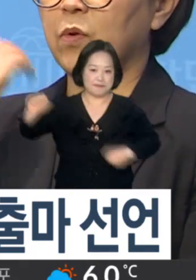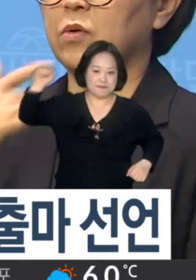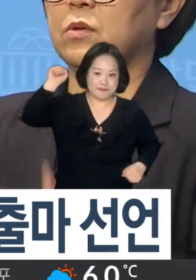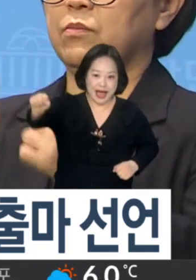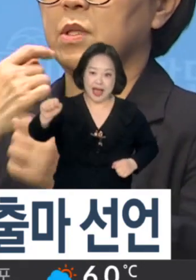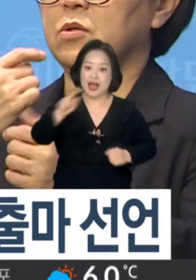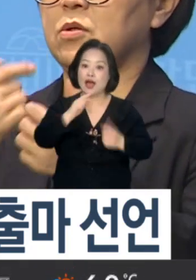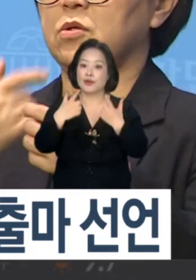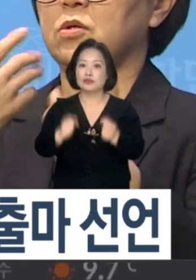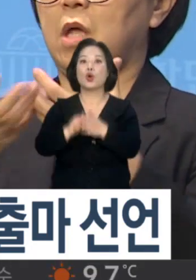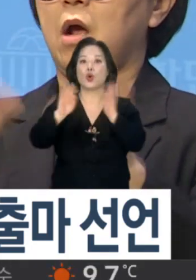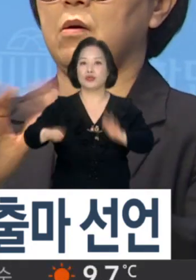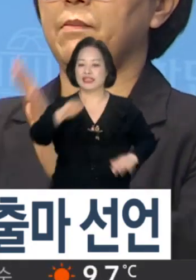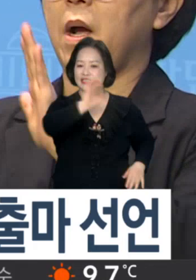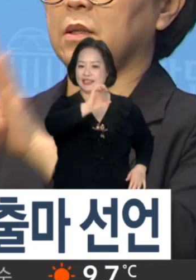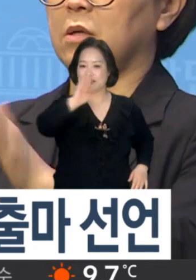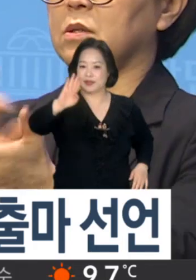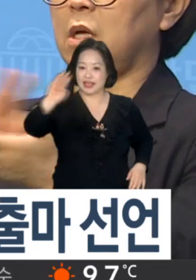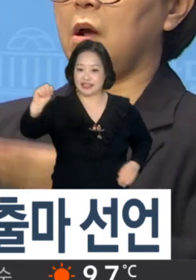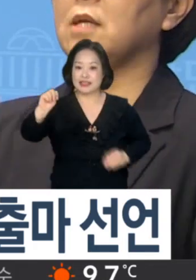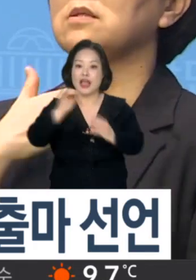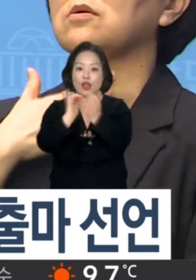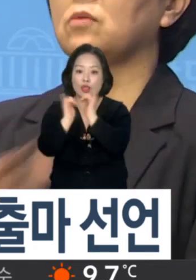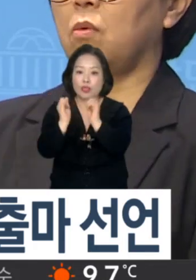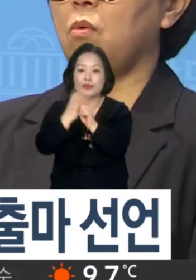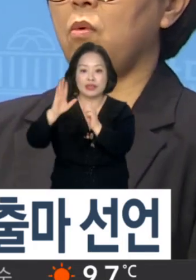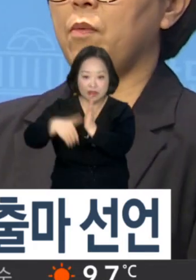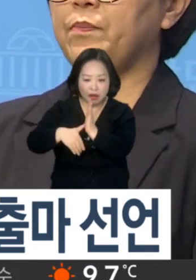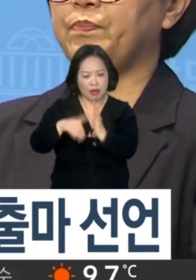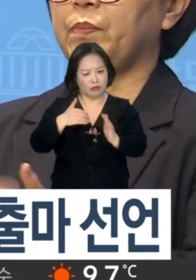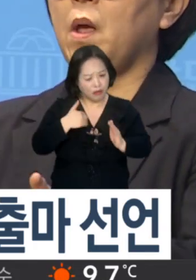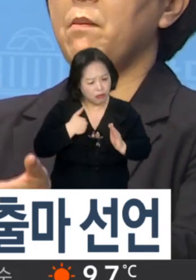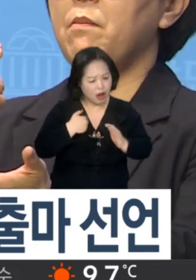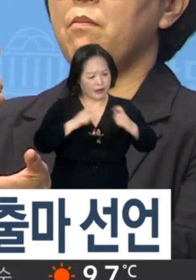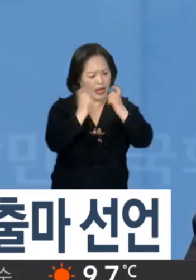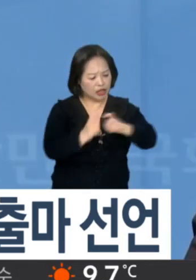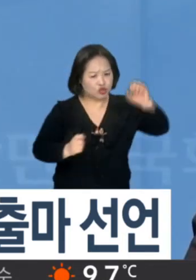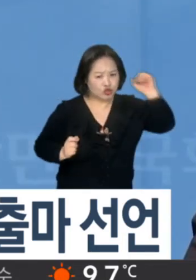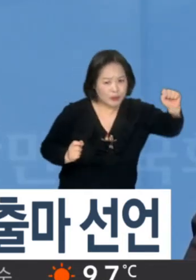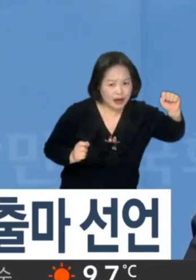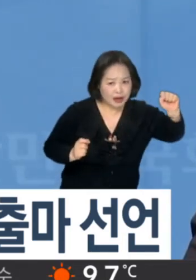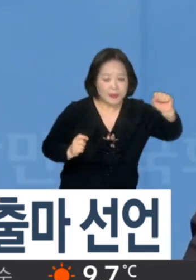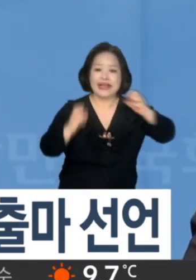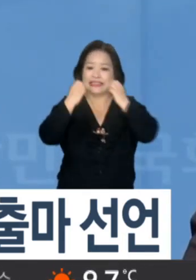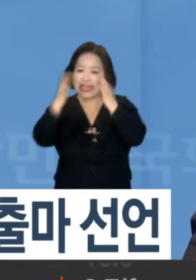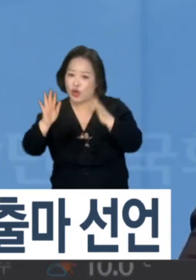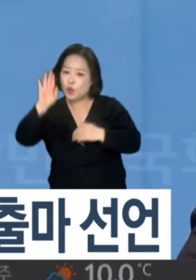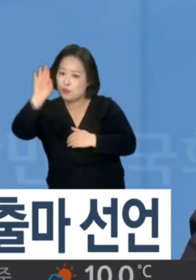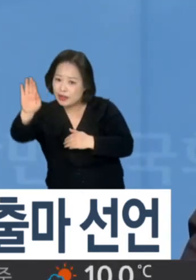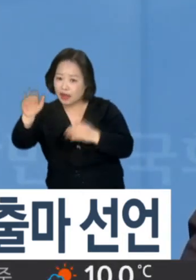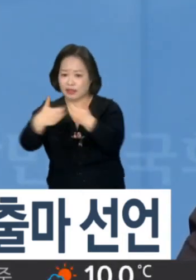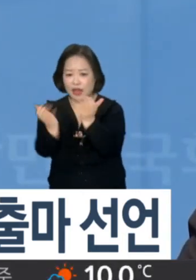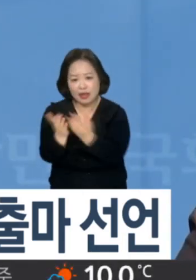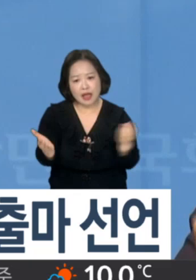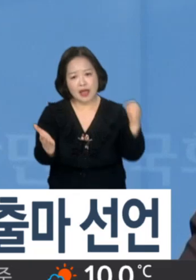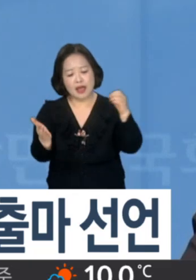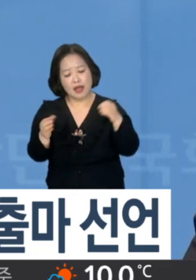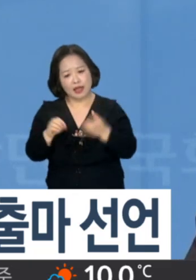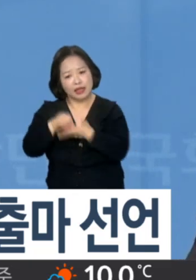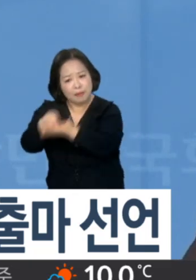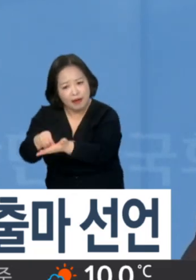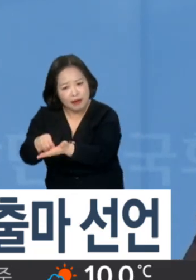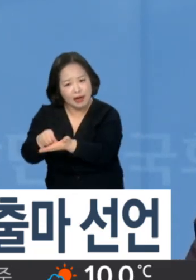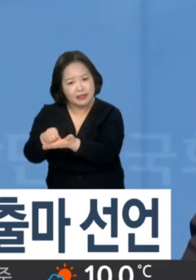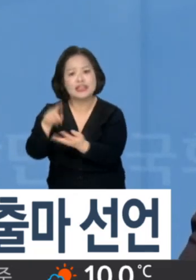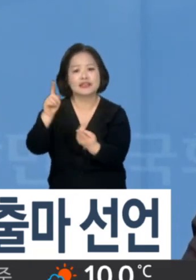설 의원은 오늘 CBS 라디오에 출연해 무소속으로 출마할지 새로운 미래 등 다른 당에 입당할지 여부에 대해선 주변 사람들과